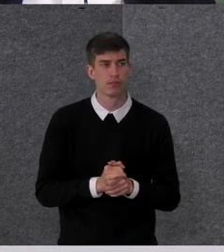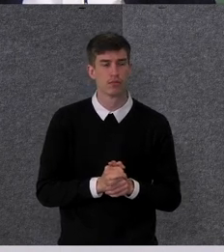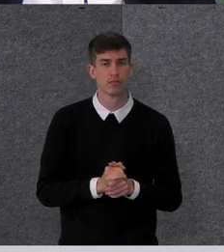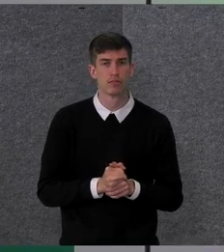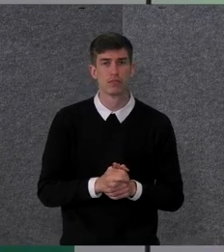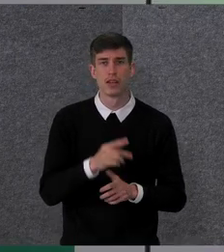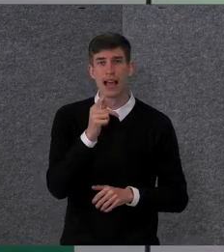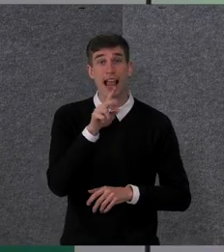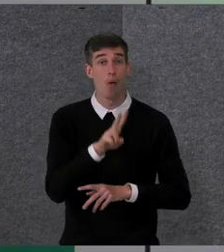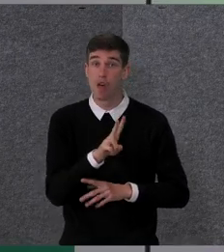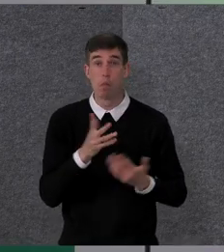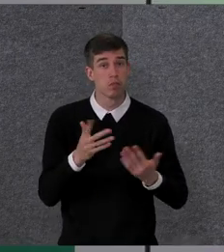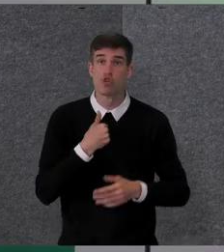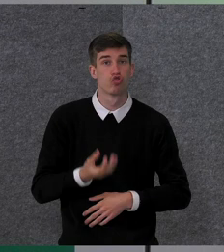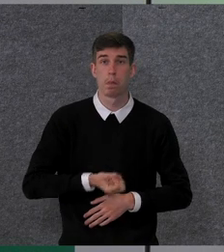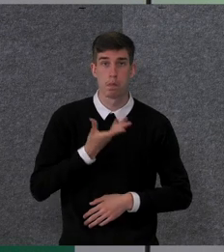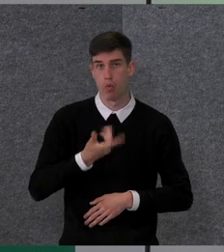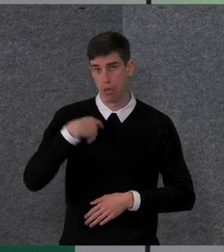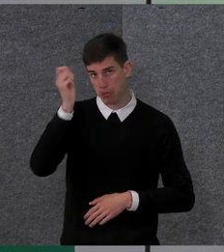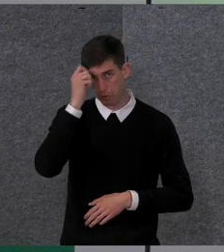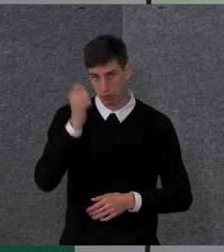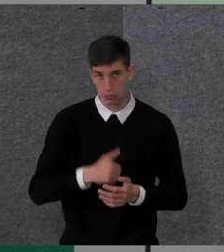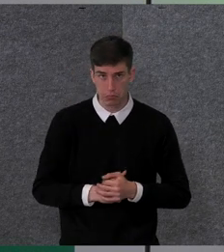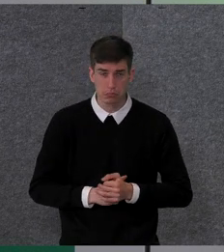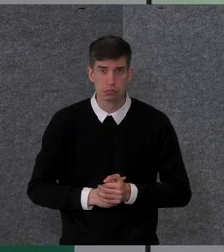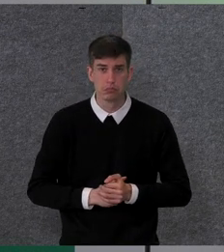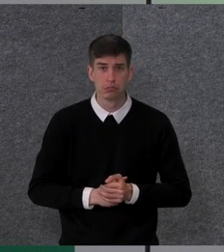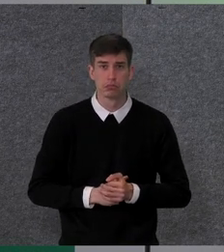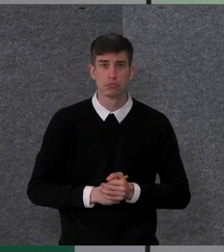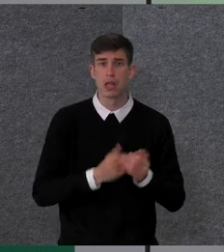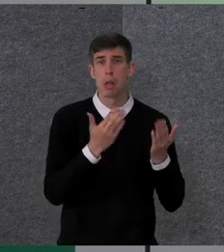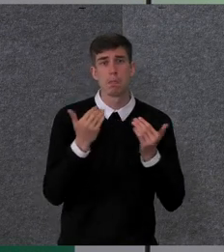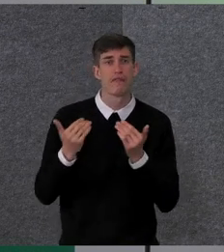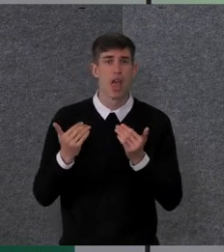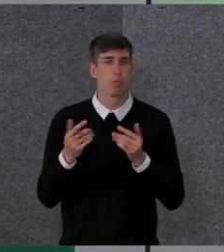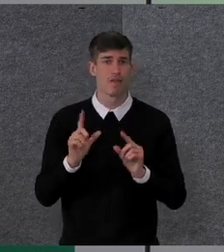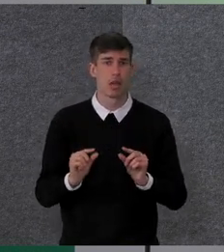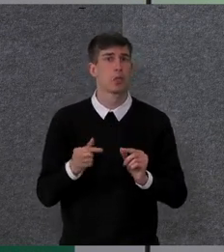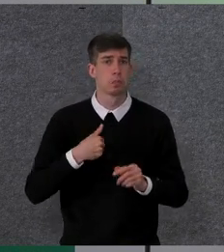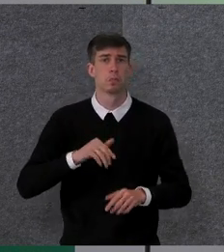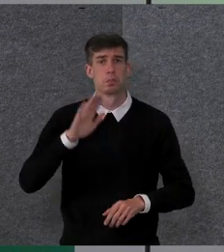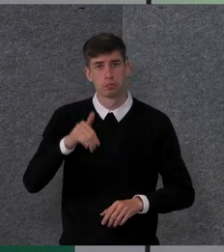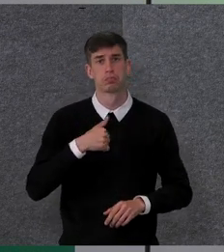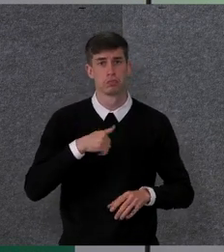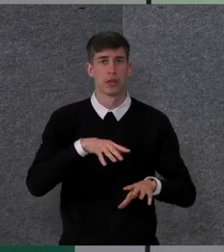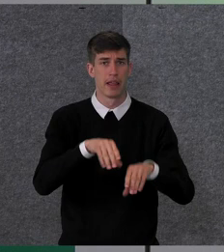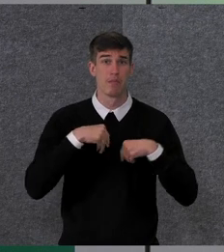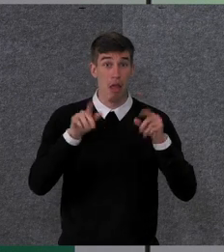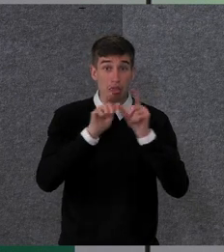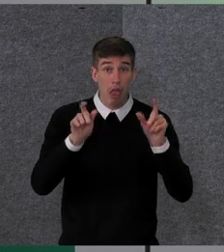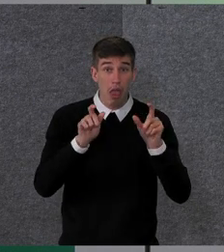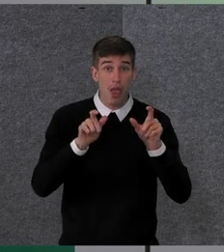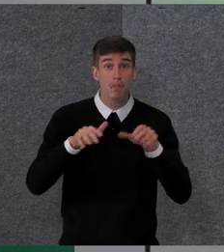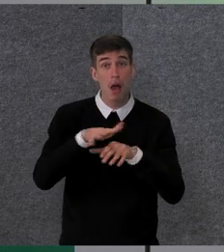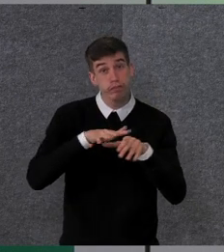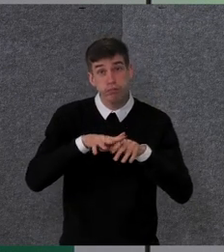KV, das ist eine spontane Bewerbung. Es liegen ja nicht so viele Bewerbungen vor und von daher habe ich, weil ich mich auf das Thema